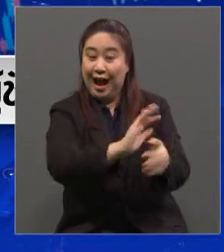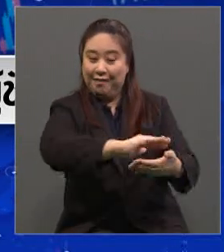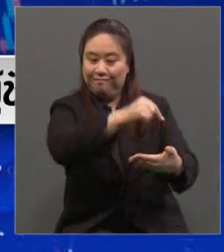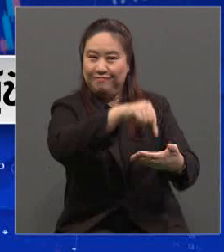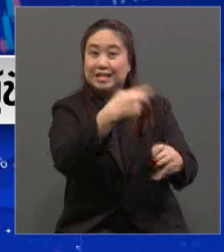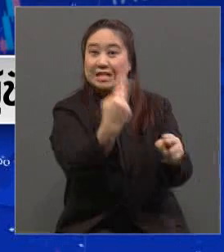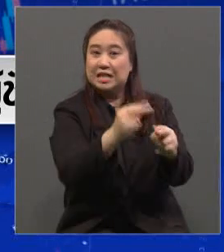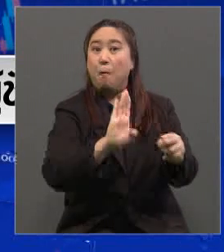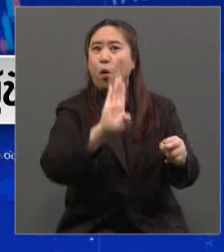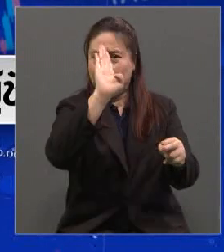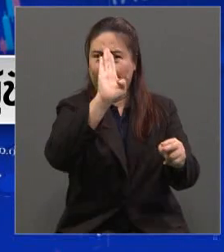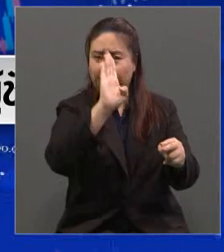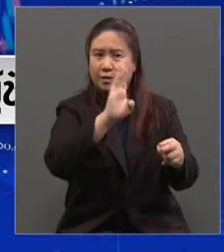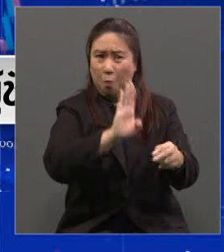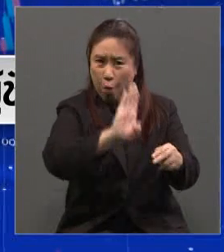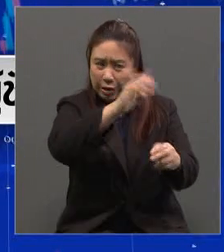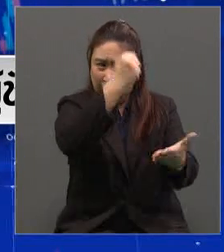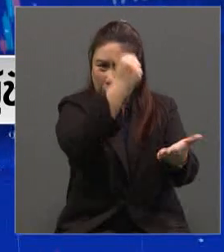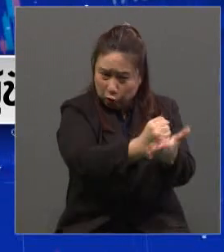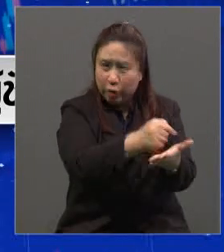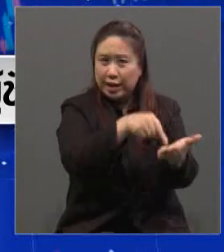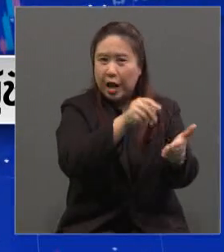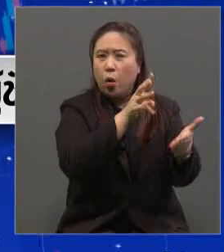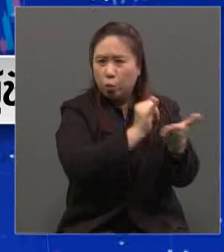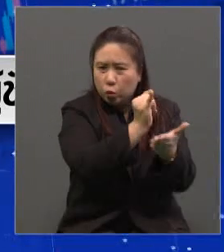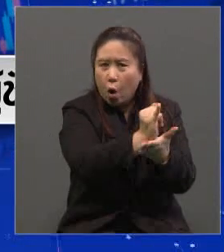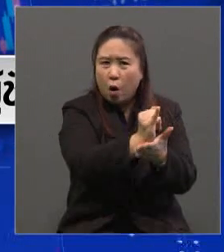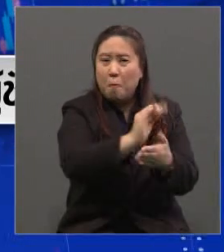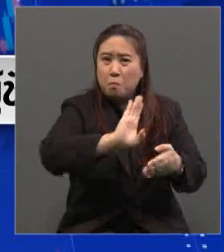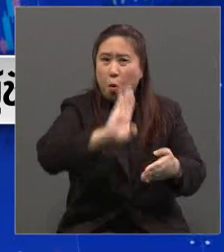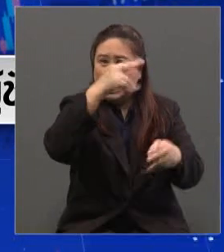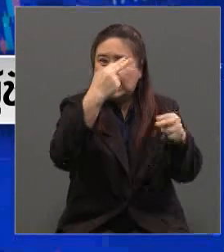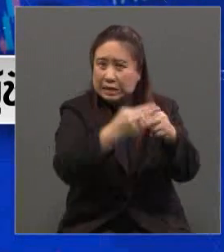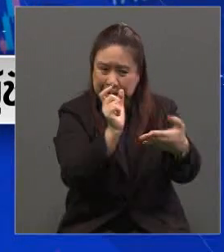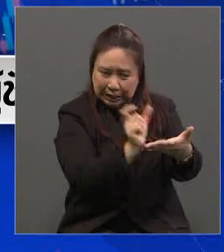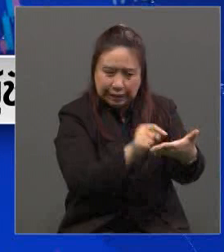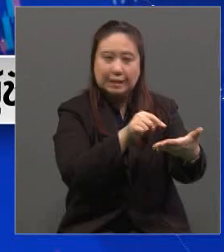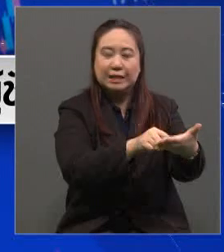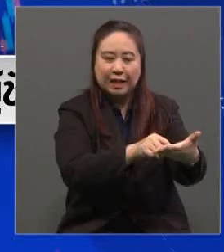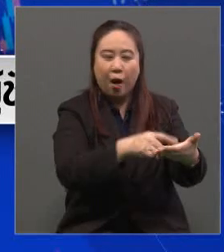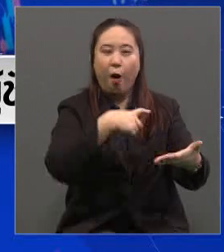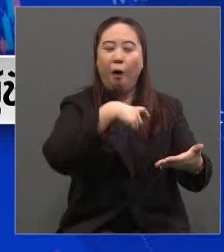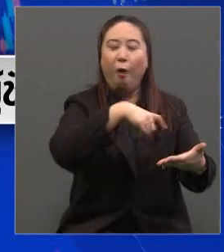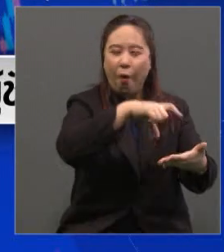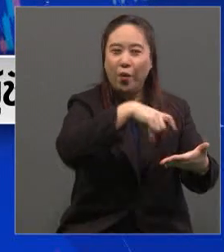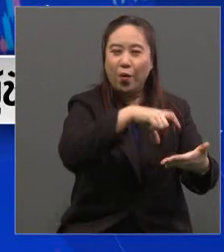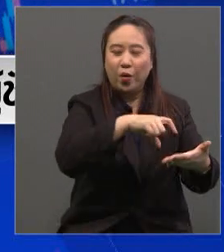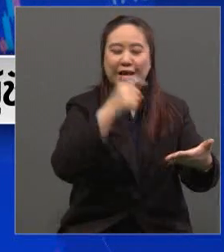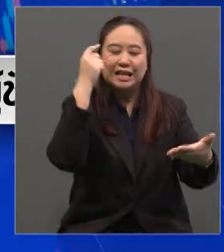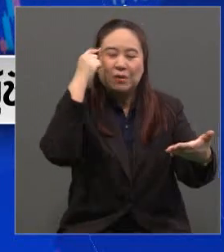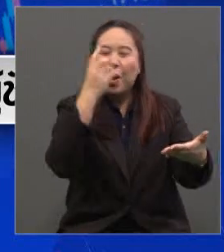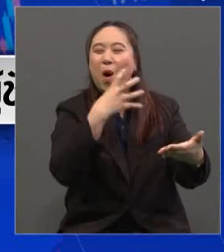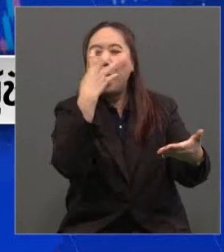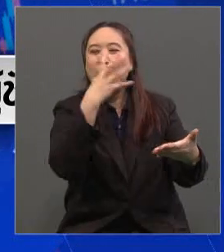จดทะเบียนถูกต้องตามกฎหมายกับกรมพัฒนาธุรกิจการค้าแล้วอันนี้ก็ไม่ได้หมายความว่าจะไม่ถูกหลอกลวงจากแ